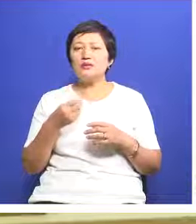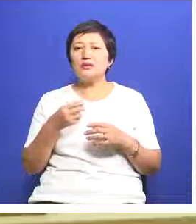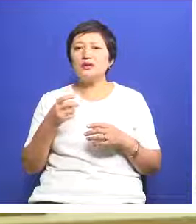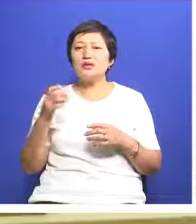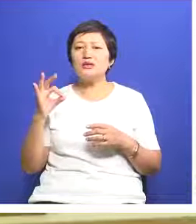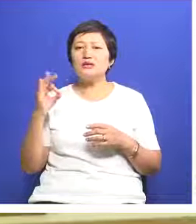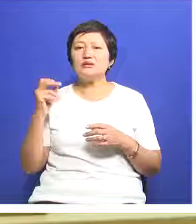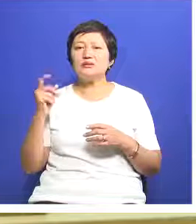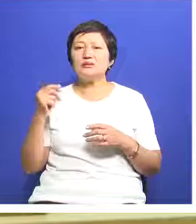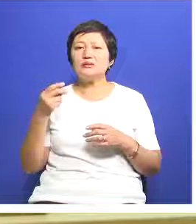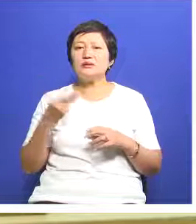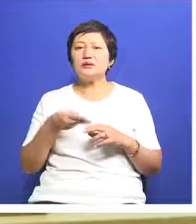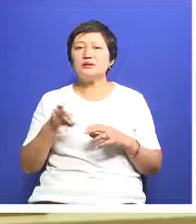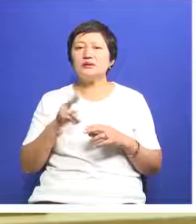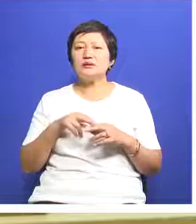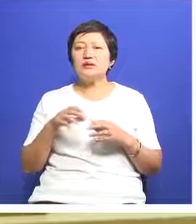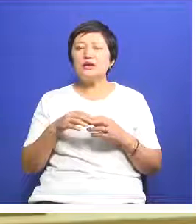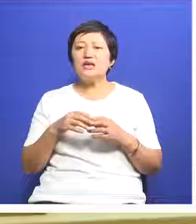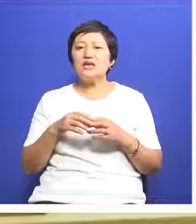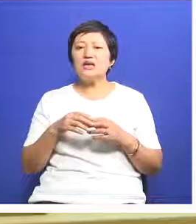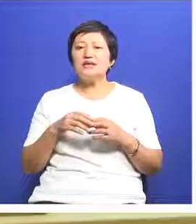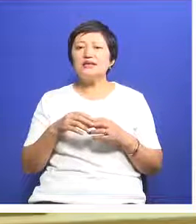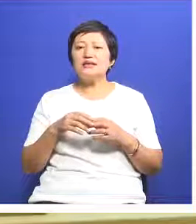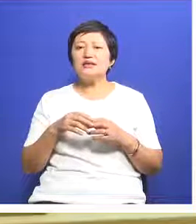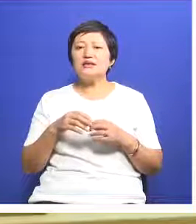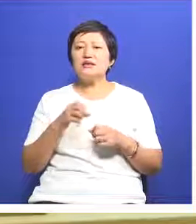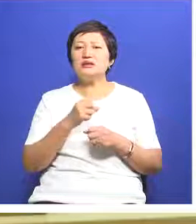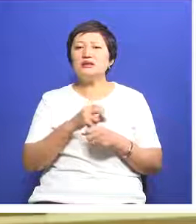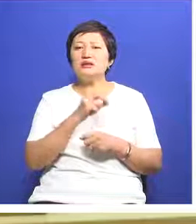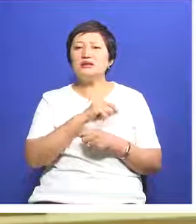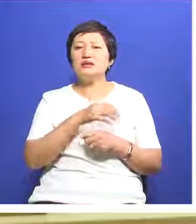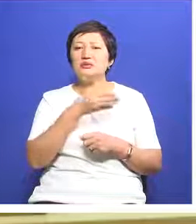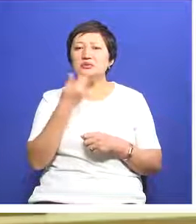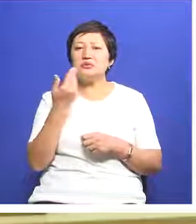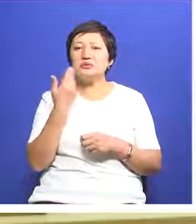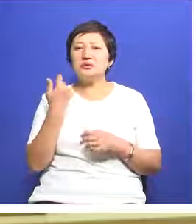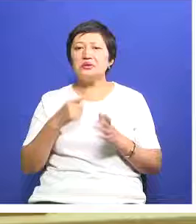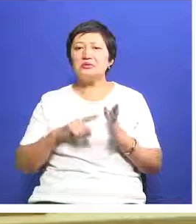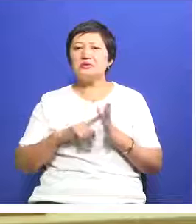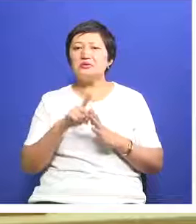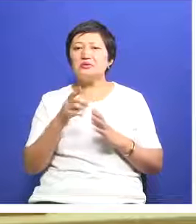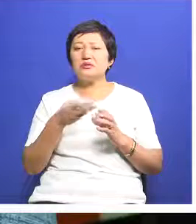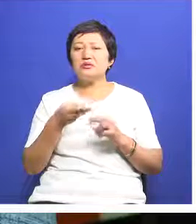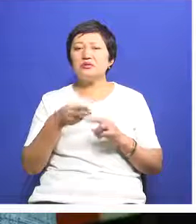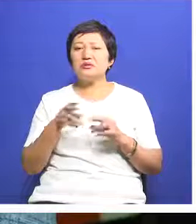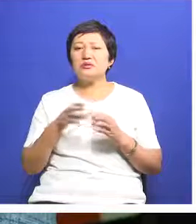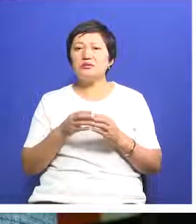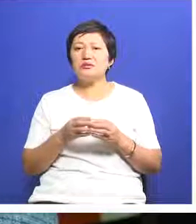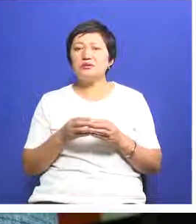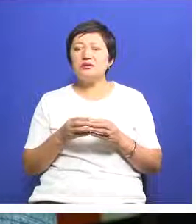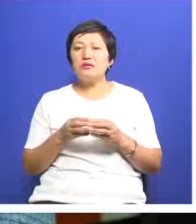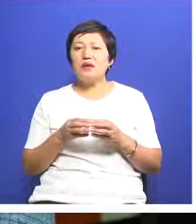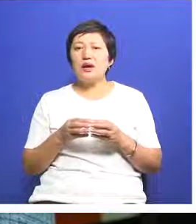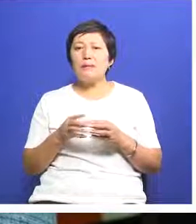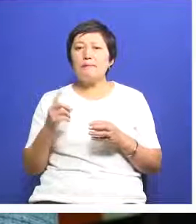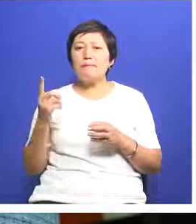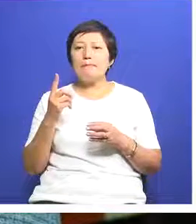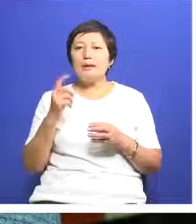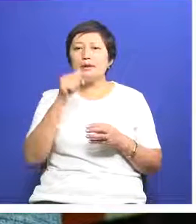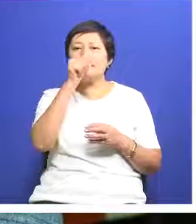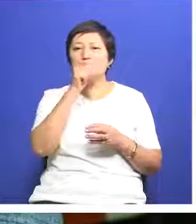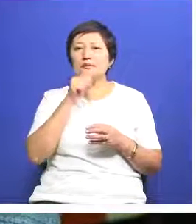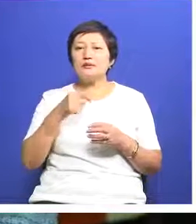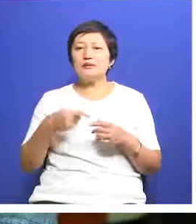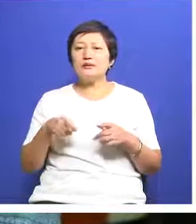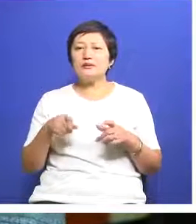өтті, бізде ол кезде анау жиын-терін жұмыстары әлі басталған жоқ еді. Сондықтан бізде бір апта көлеміндегі